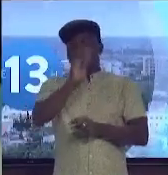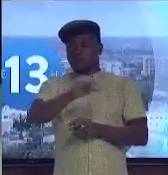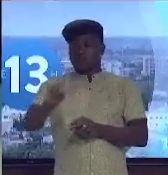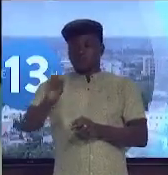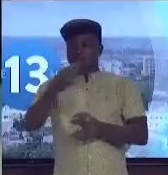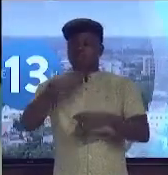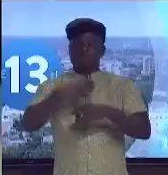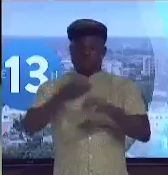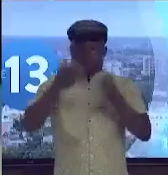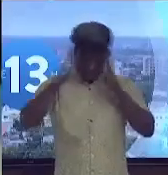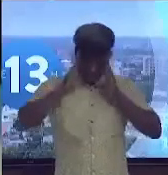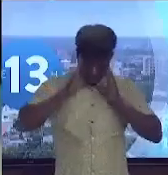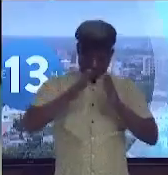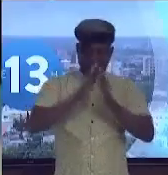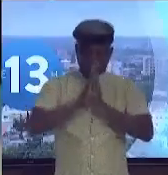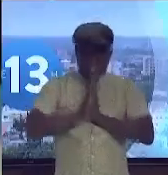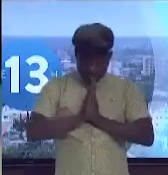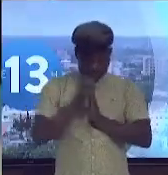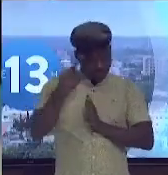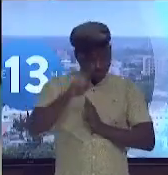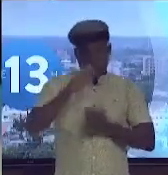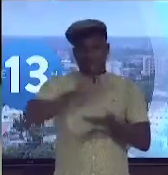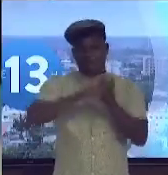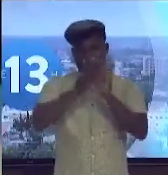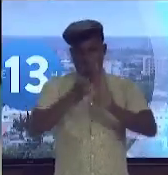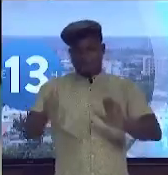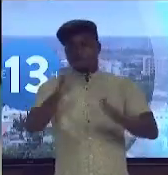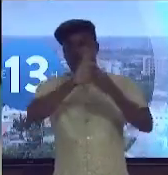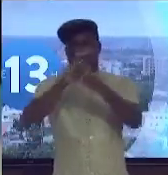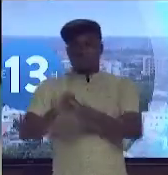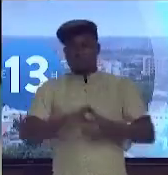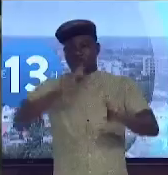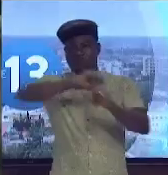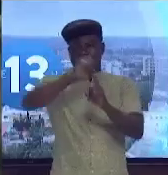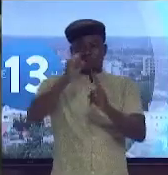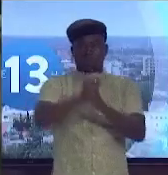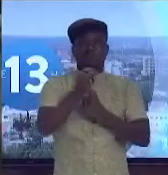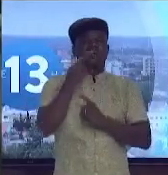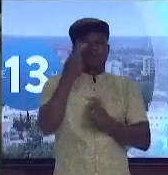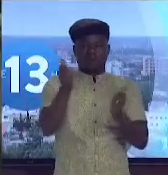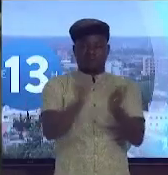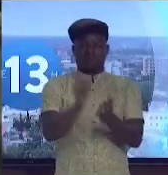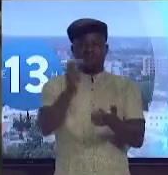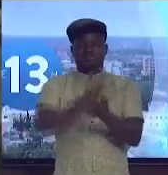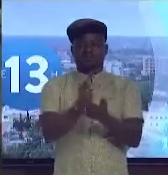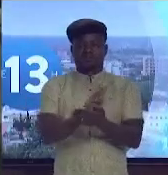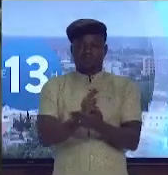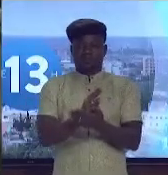Le reportage de Alassane Kenervego et Mumuni Wanga.